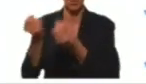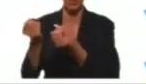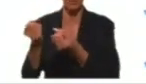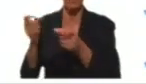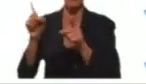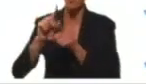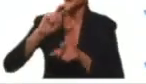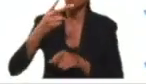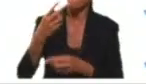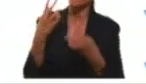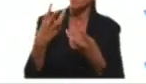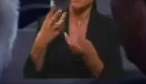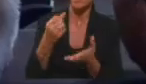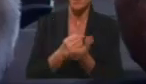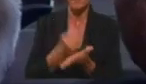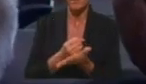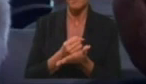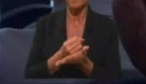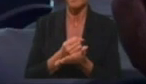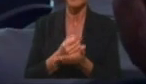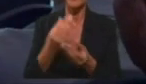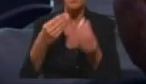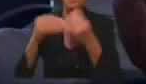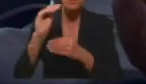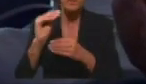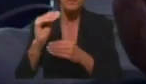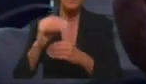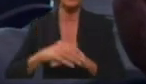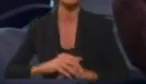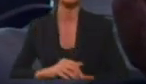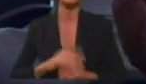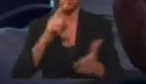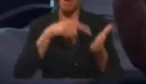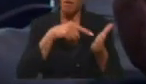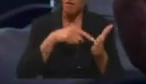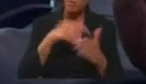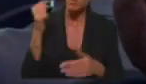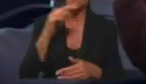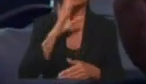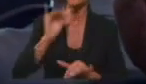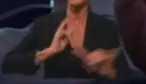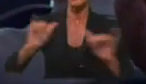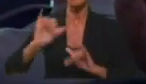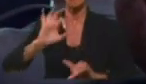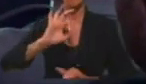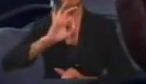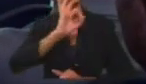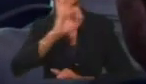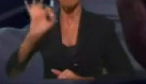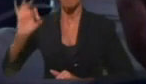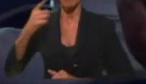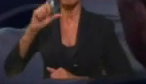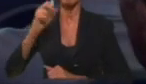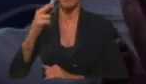druga ważna tutaj rzecz. Co więcej, sugeruje się, że to właśnie oni powinni zarządzać własnymi danymi